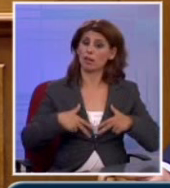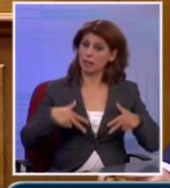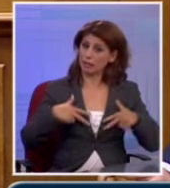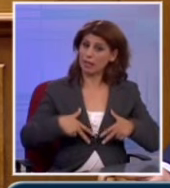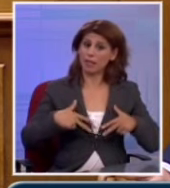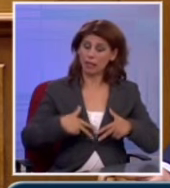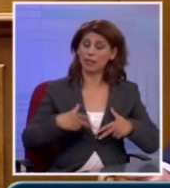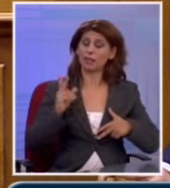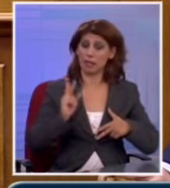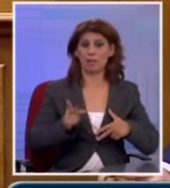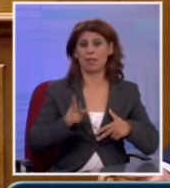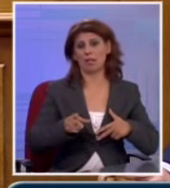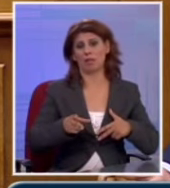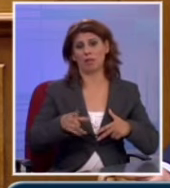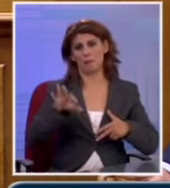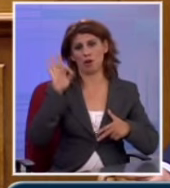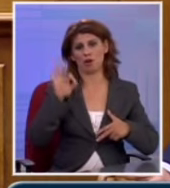πολιτιακά επικίνδυνη επιλογή?